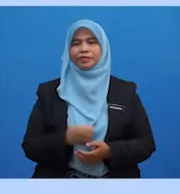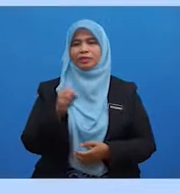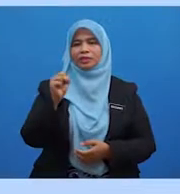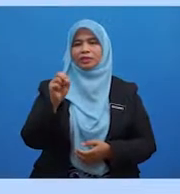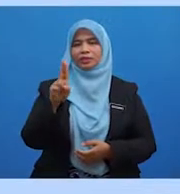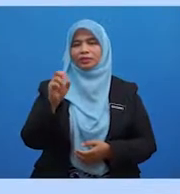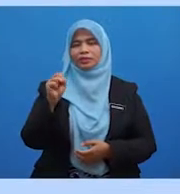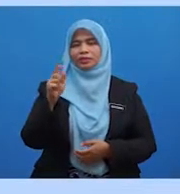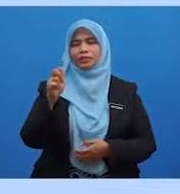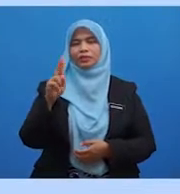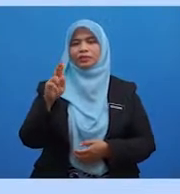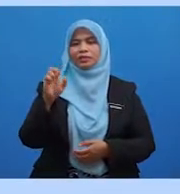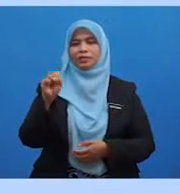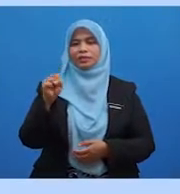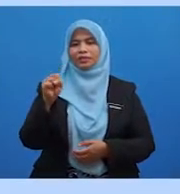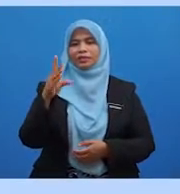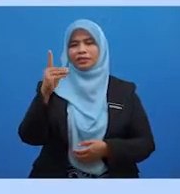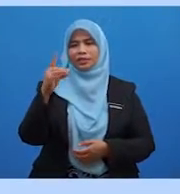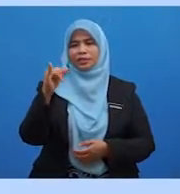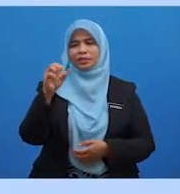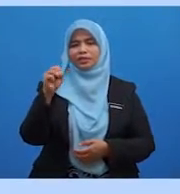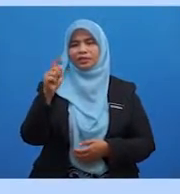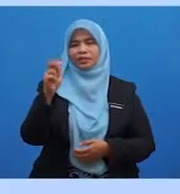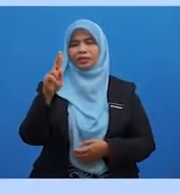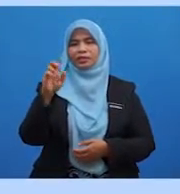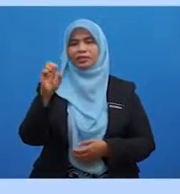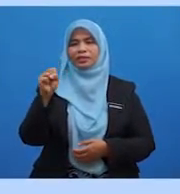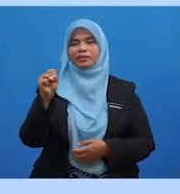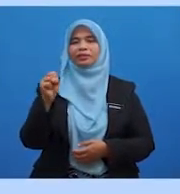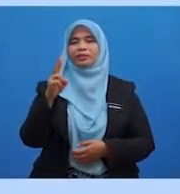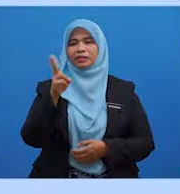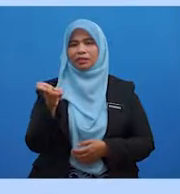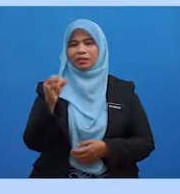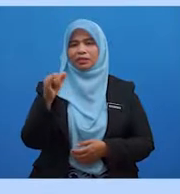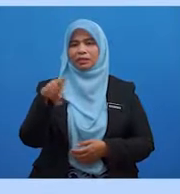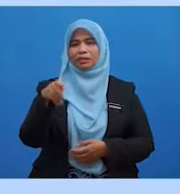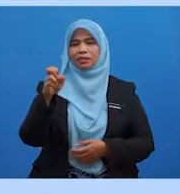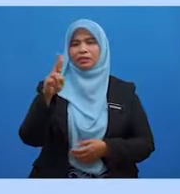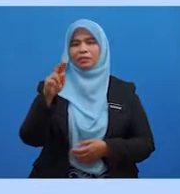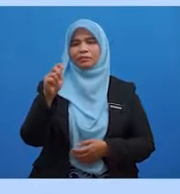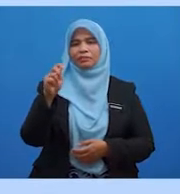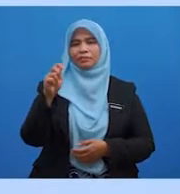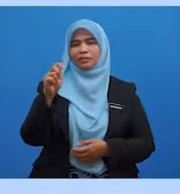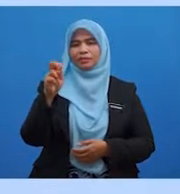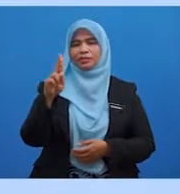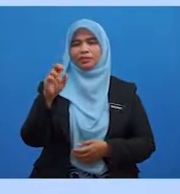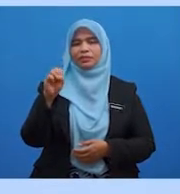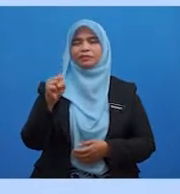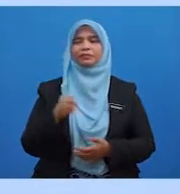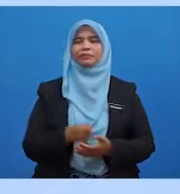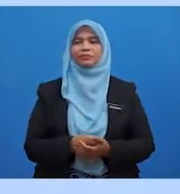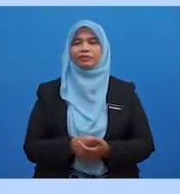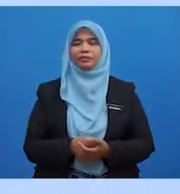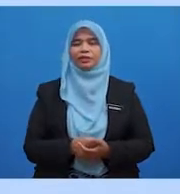eustress, distress, hyperstress dan akhir sekali hypostress.